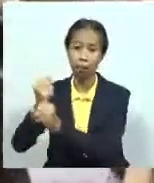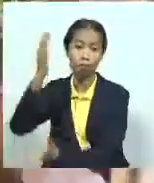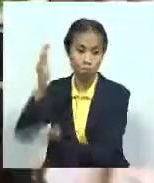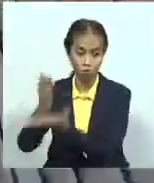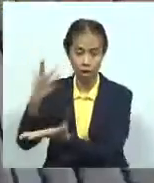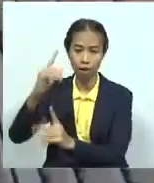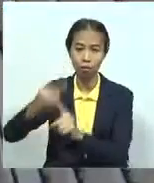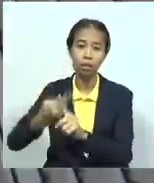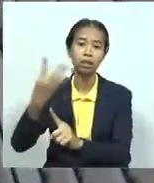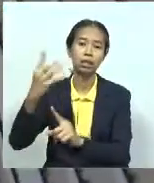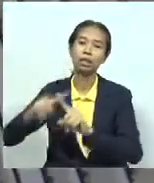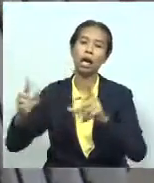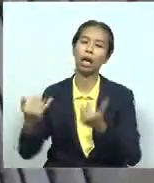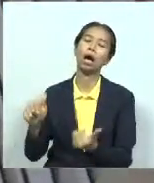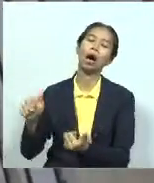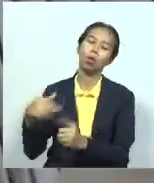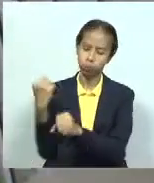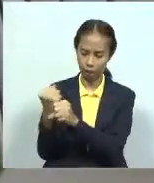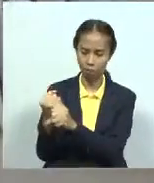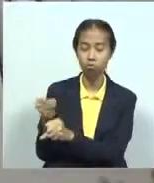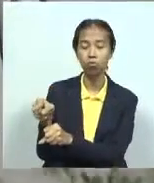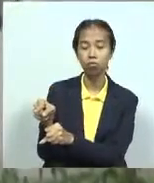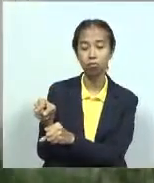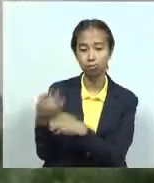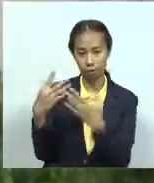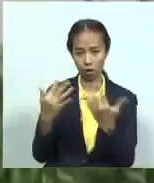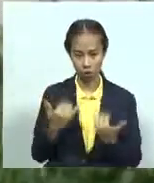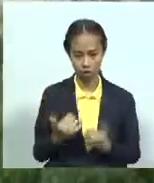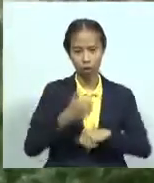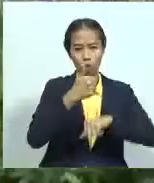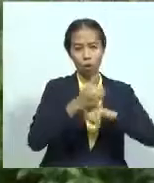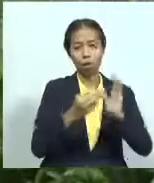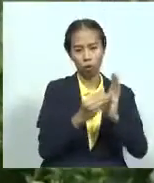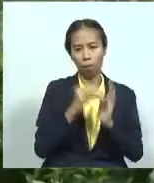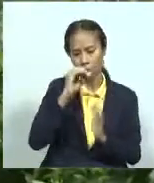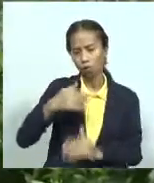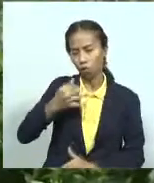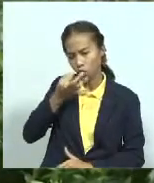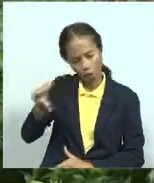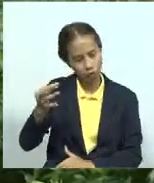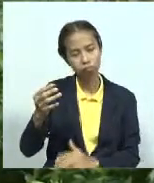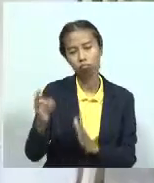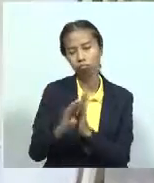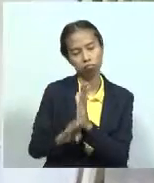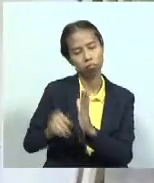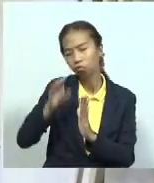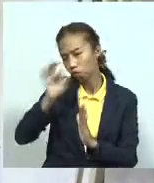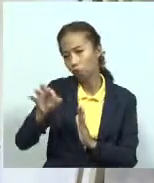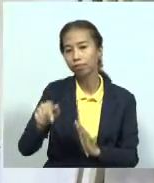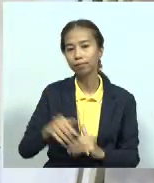าแล้วแต่ก็ยังฝ่าฝืนนะคะซึ่งก็ตอนนี้ท่านผู้ว่าบอกจะดำเนินคดีให้ถึงที่สุดค่ะไปฟังเสียงท่านผู้ว่าหน่อ